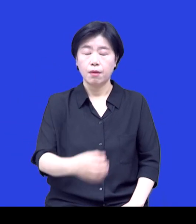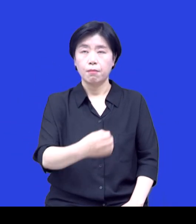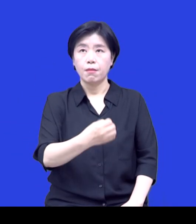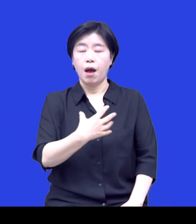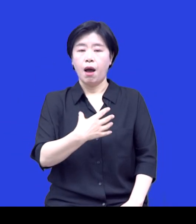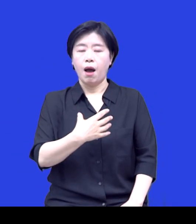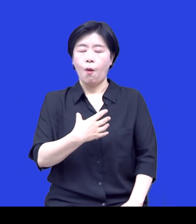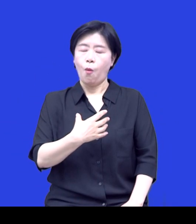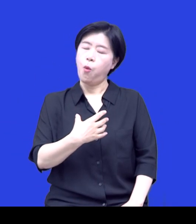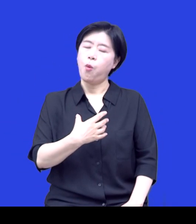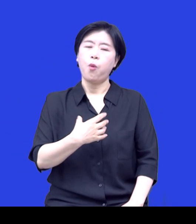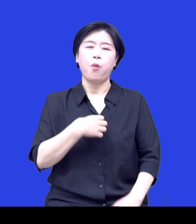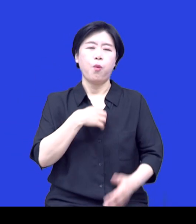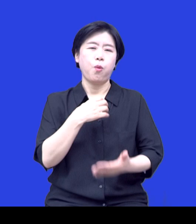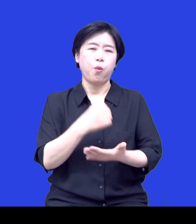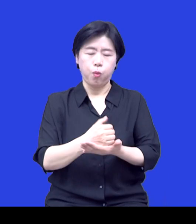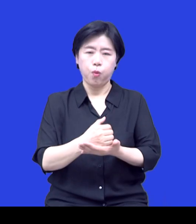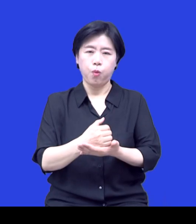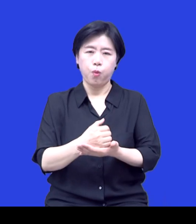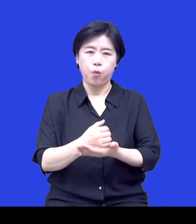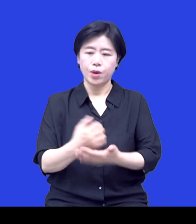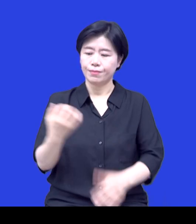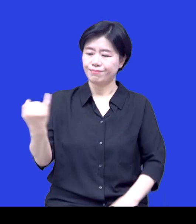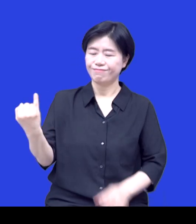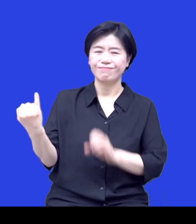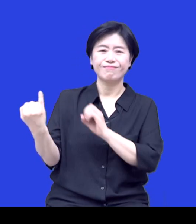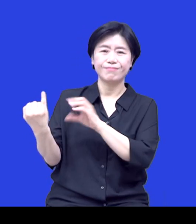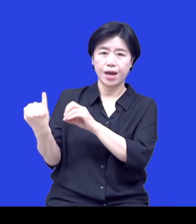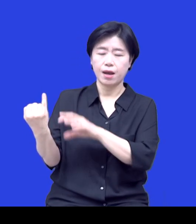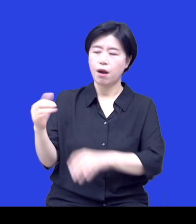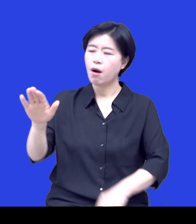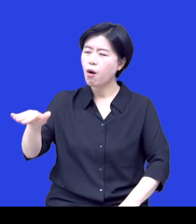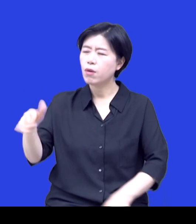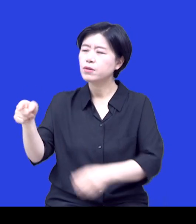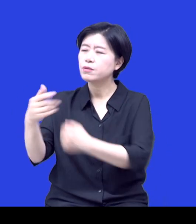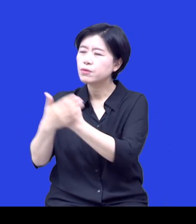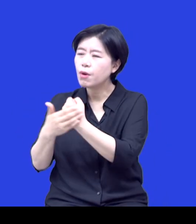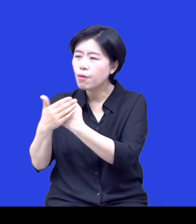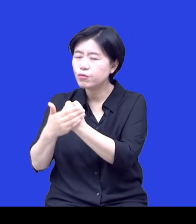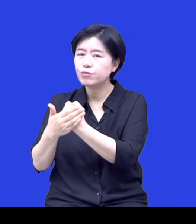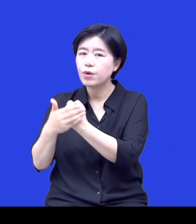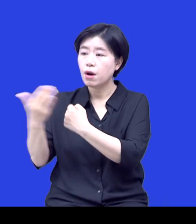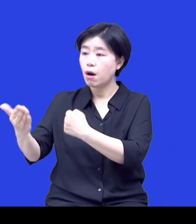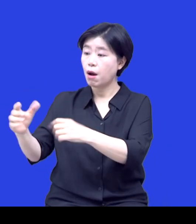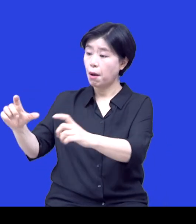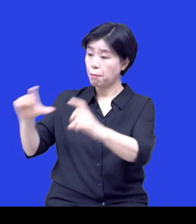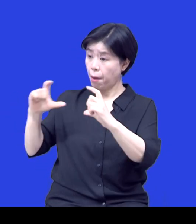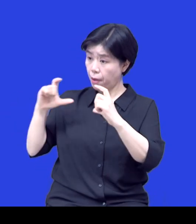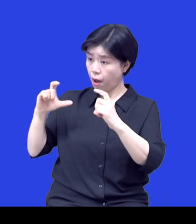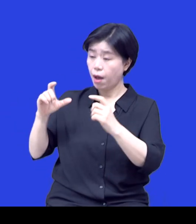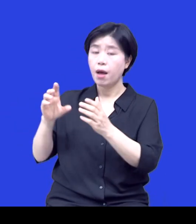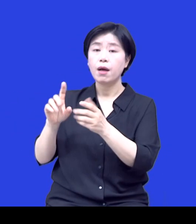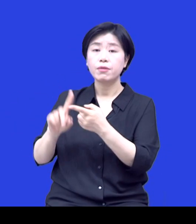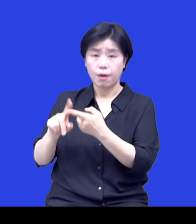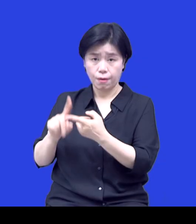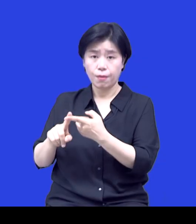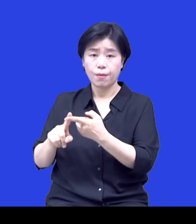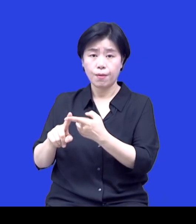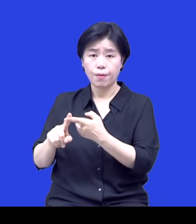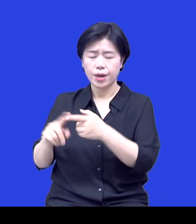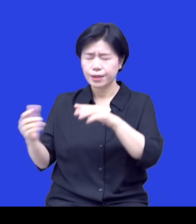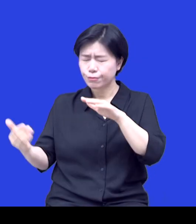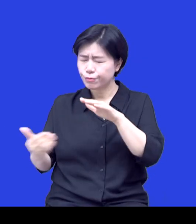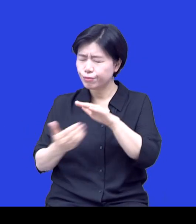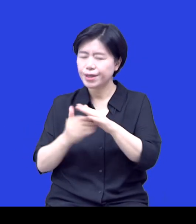아무도 나를 믿어주지 않았을 때 당신은 그걸 믿어줬고 그리고 하나님이 이렇게 이루시는 걸 보니까 얼마나 감사한지